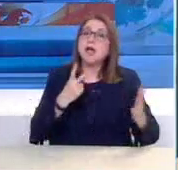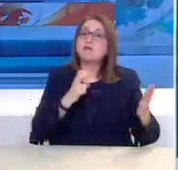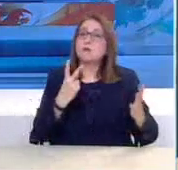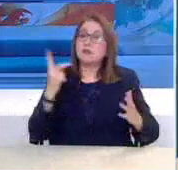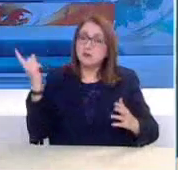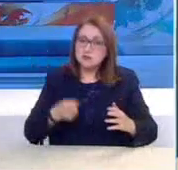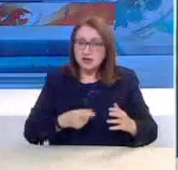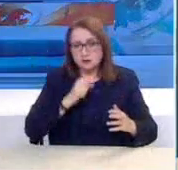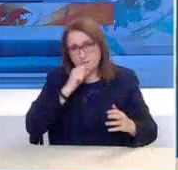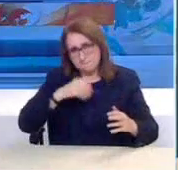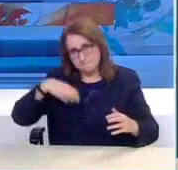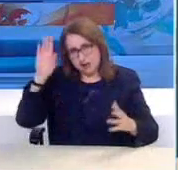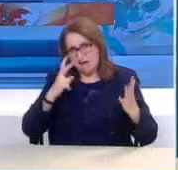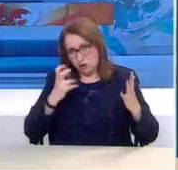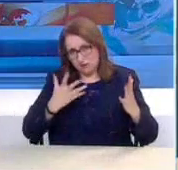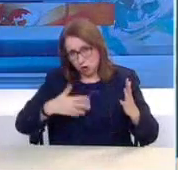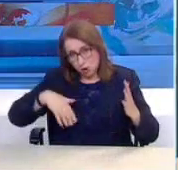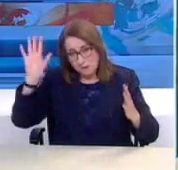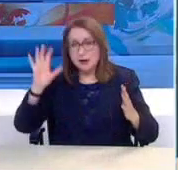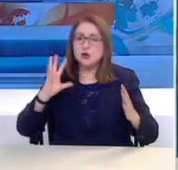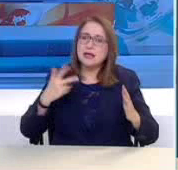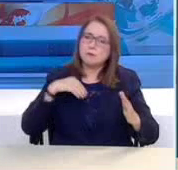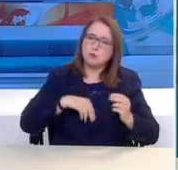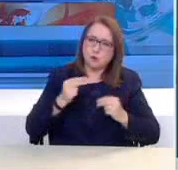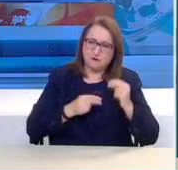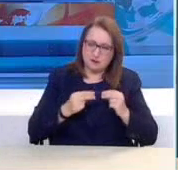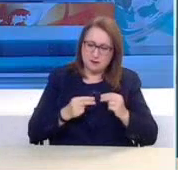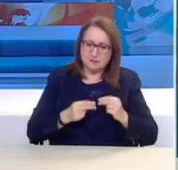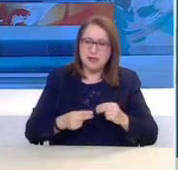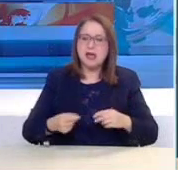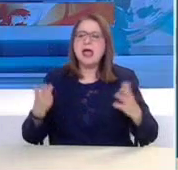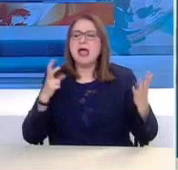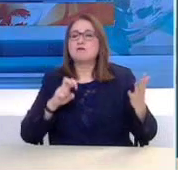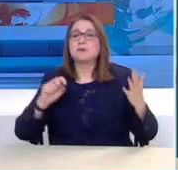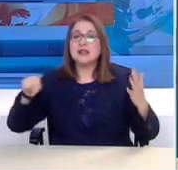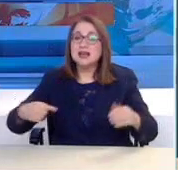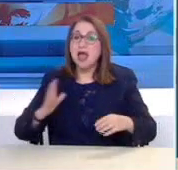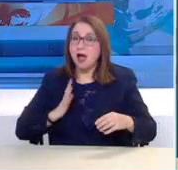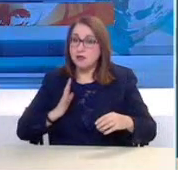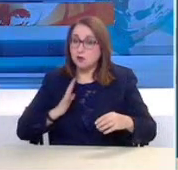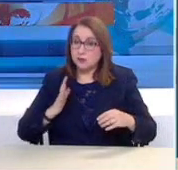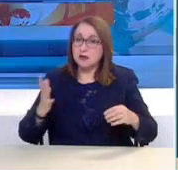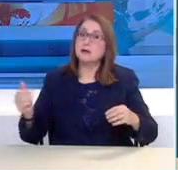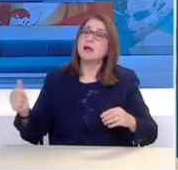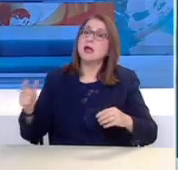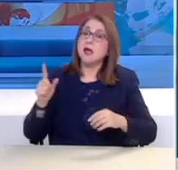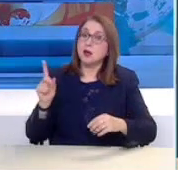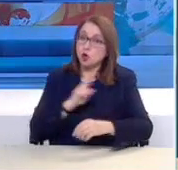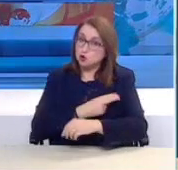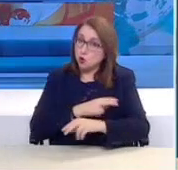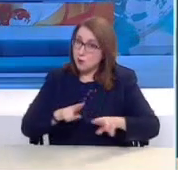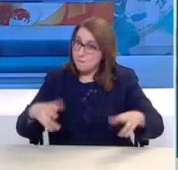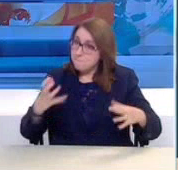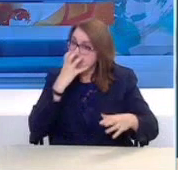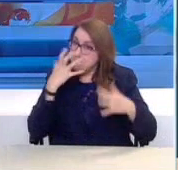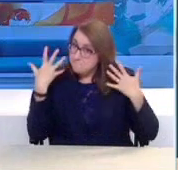άνω. 29 ασθενείς έχουν εξέλθει από τις ΜΕΘ. Τέλος, έχουμε έναν ακόμη